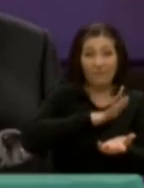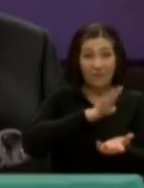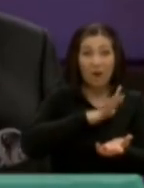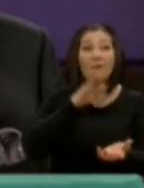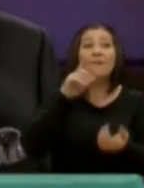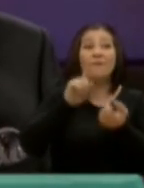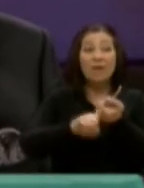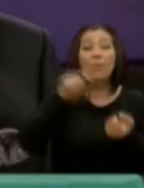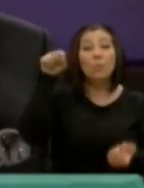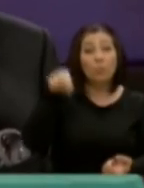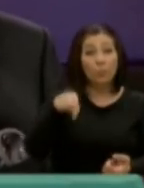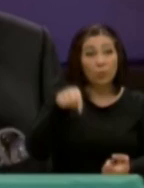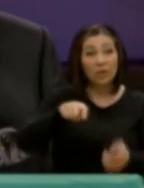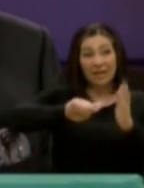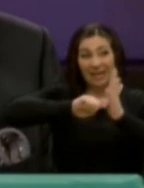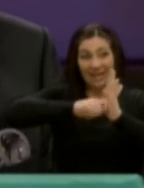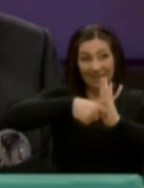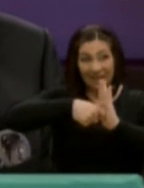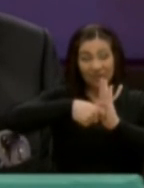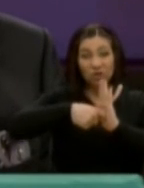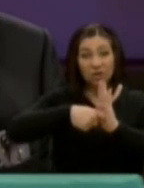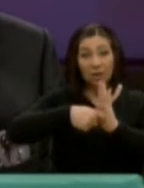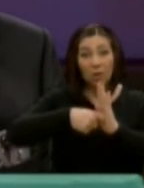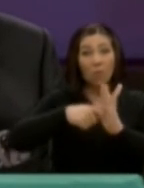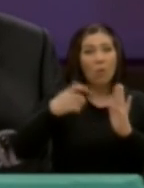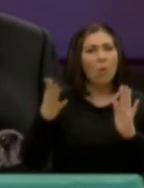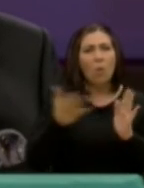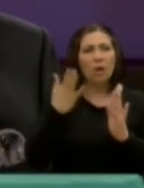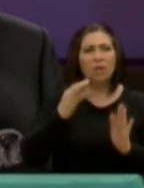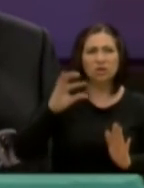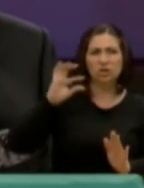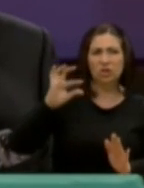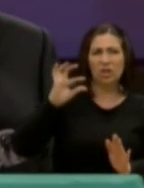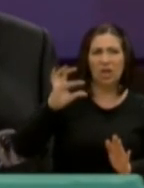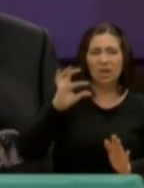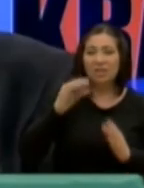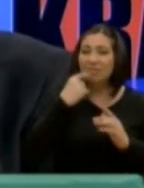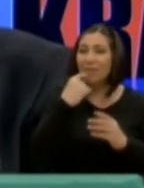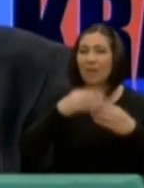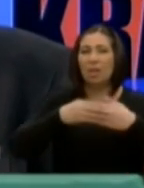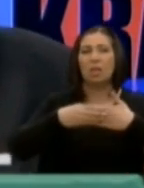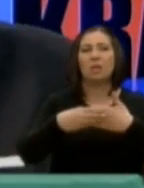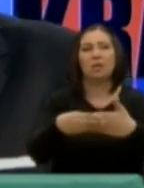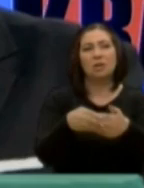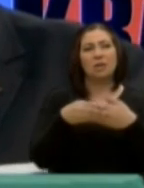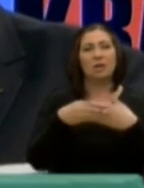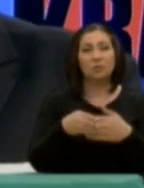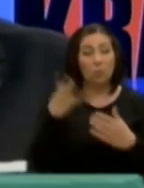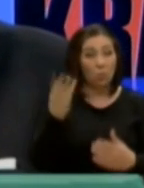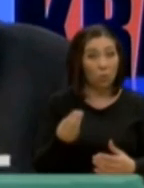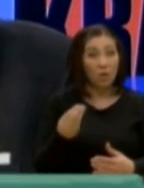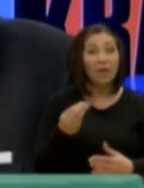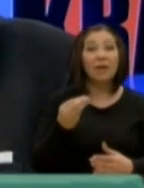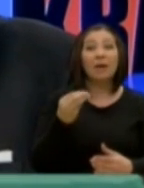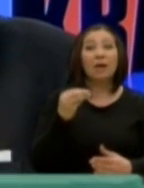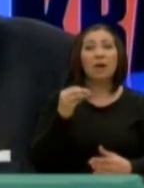ve bunu kilitleyince o kadar kalın demir esneyebiliyor. Yani